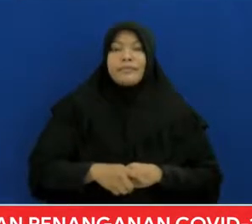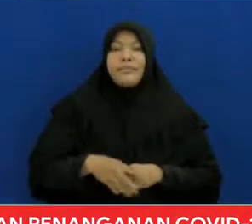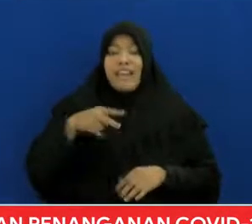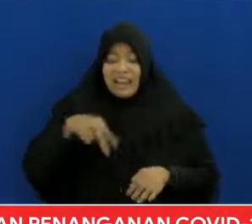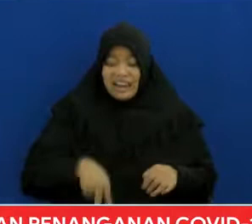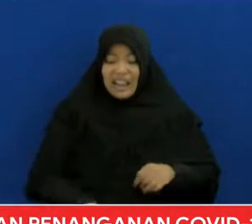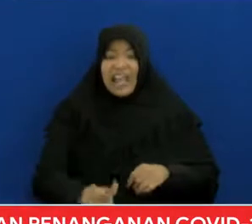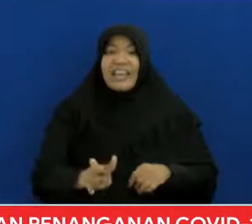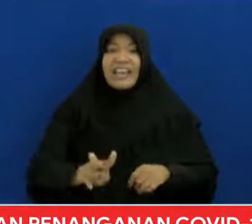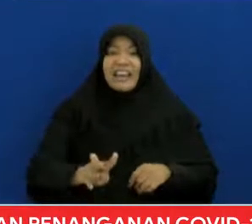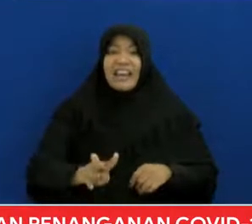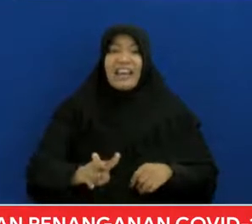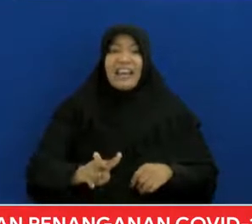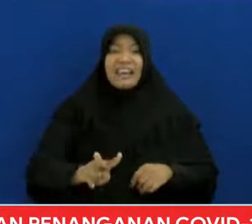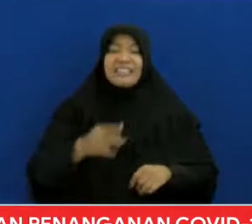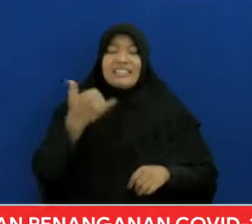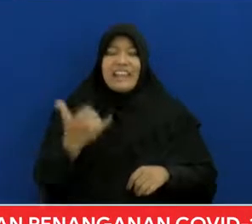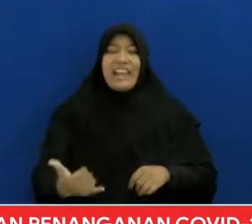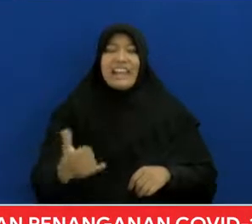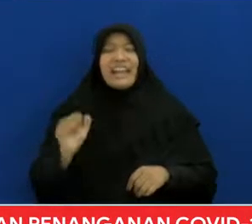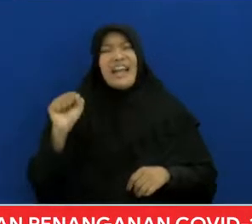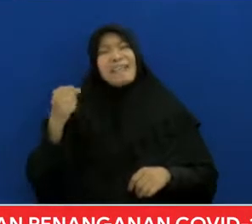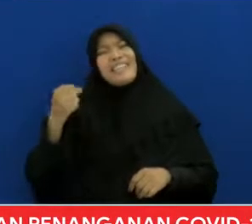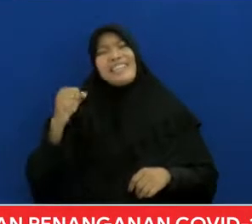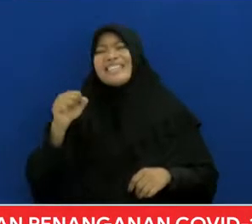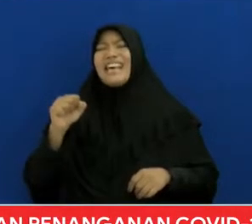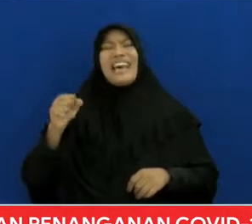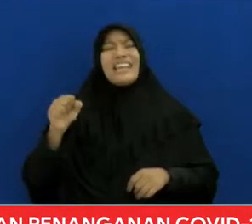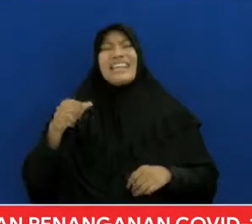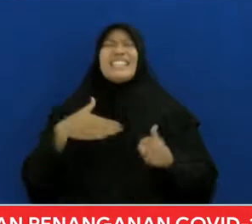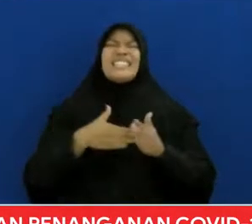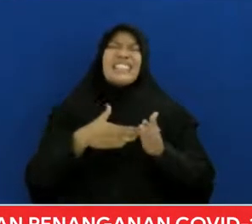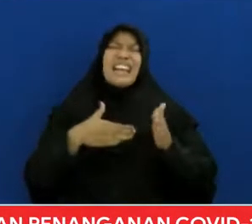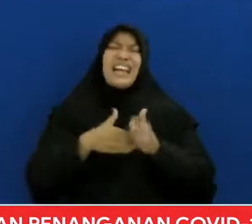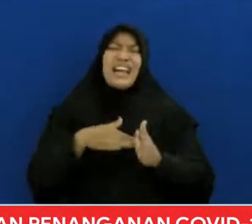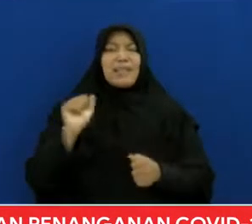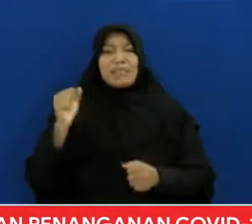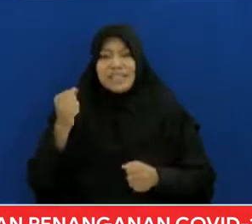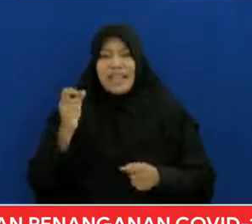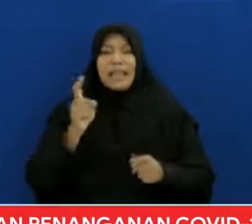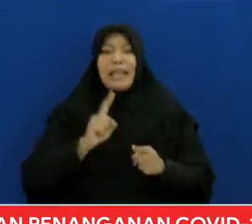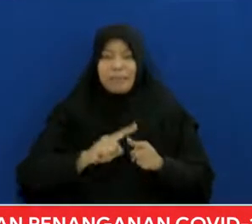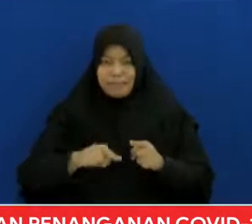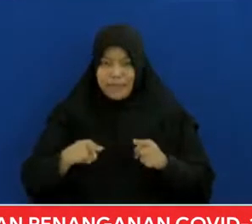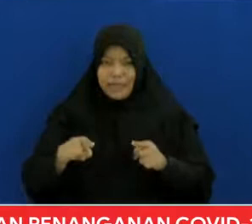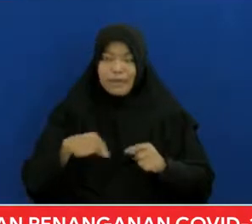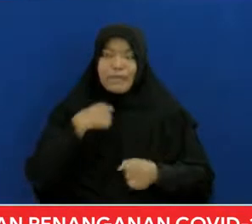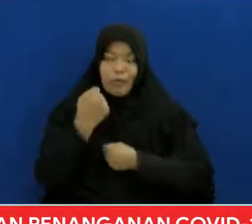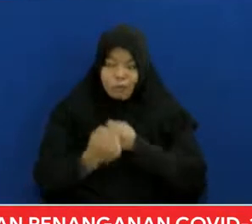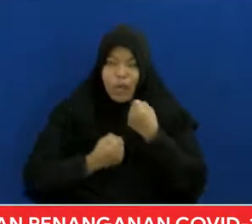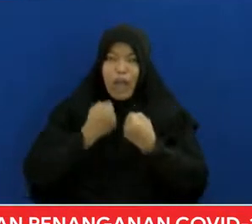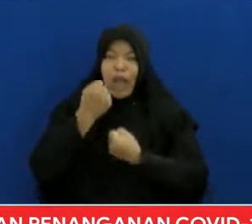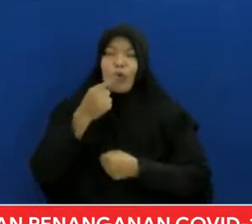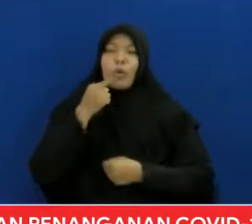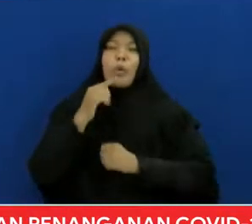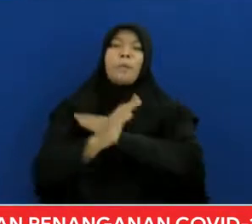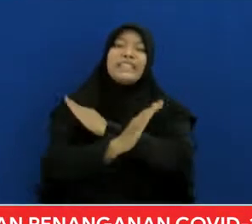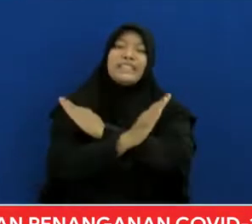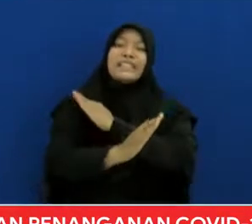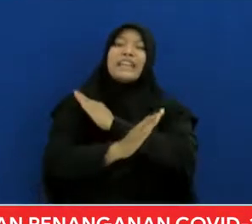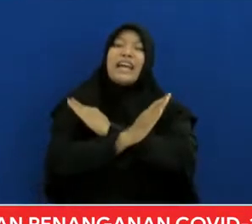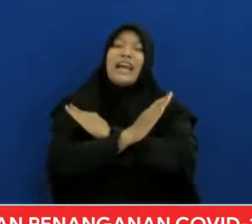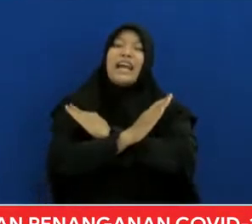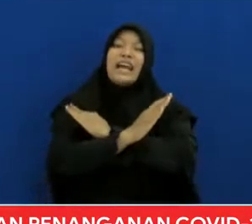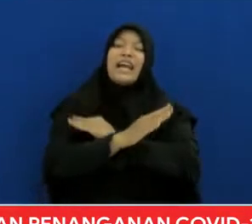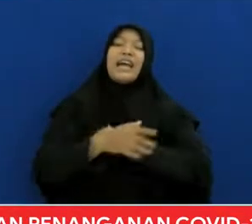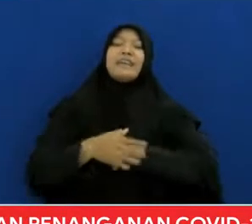kelahiran di masa pandemi ini tidak bisa kita cegah atau kita tahan, namun kita bisa melakukan upaya-upaya pencegahan